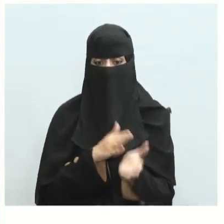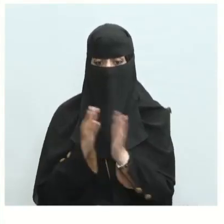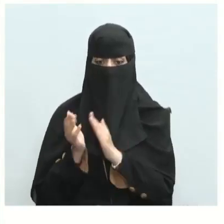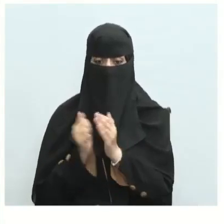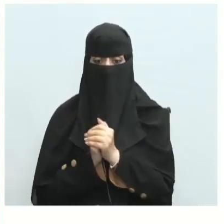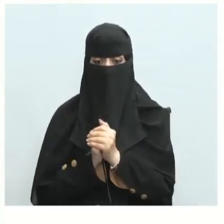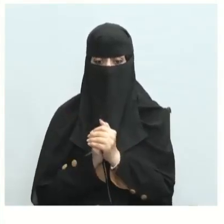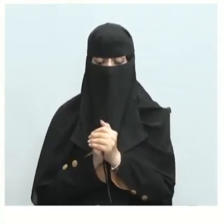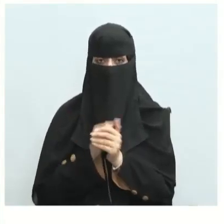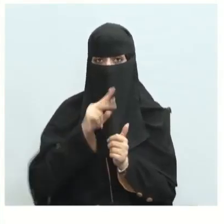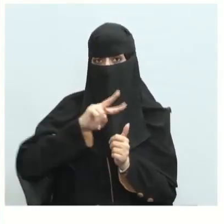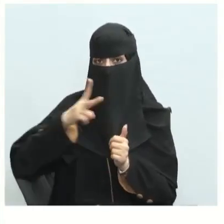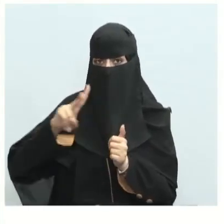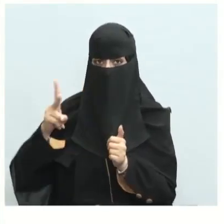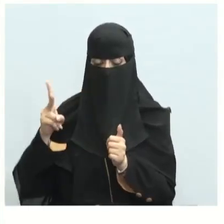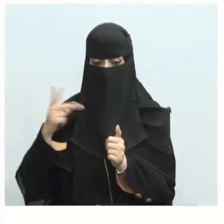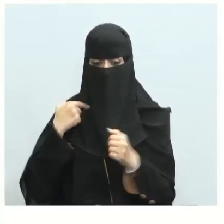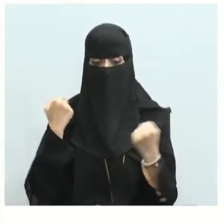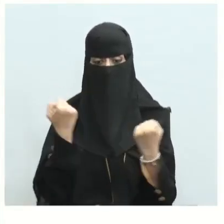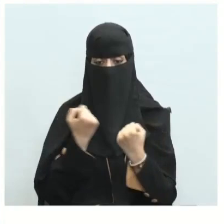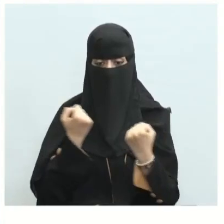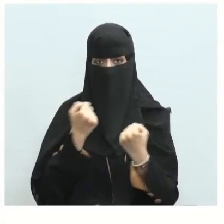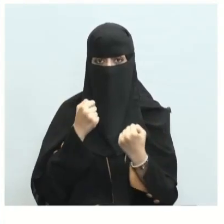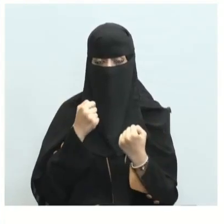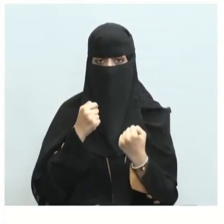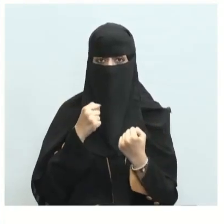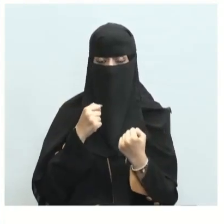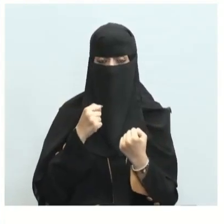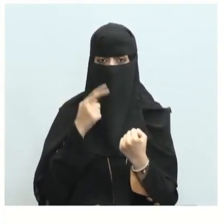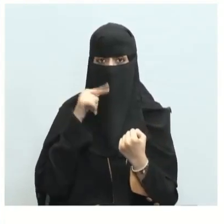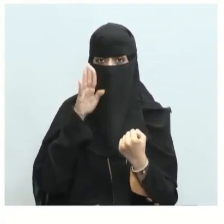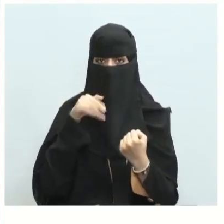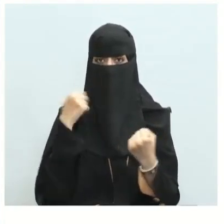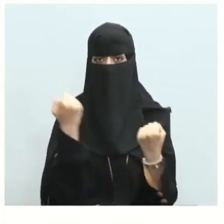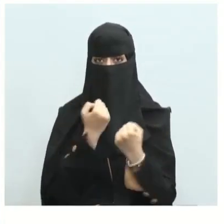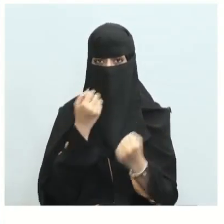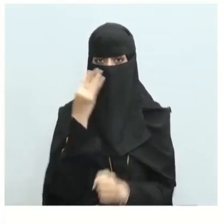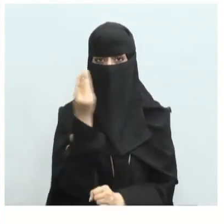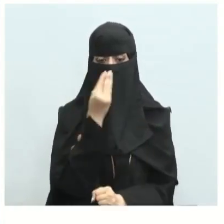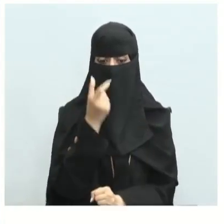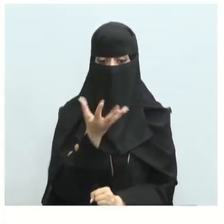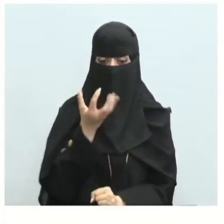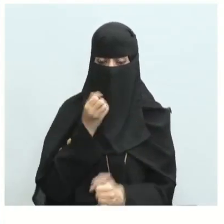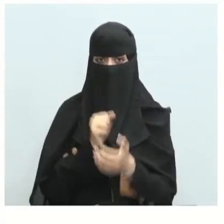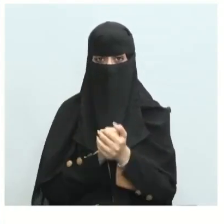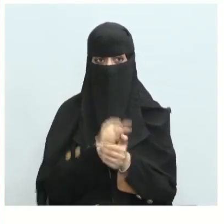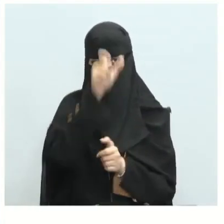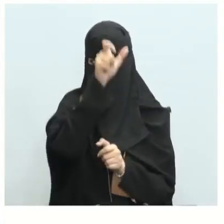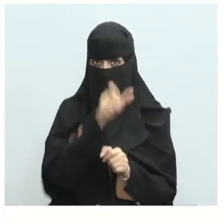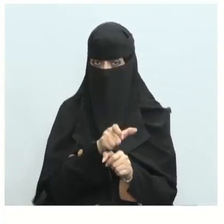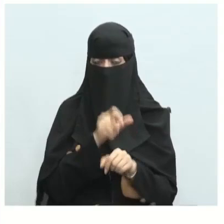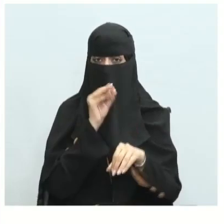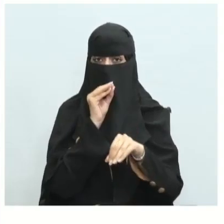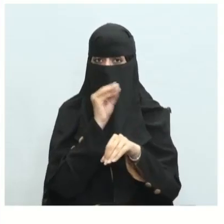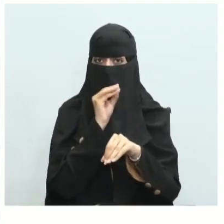الاخرى انواع النشاط او انواع النشاط السياحي للحصول على الرخص هنالك